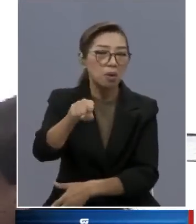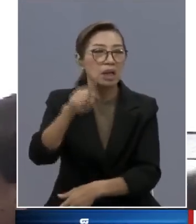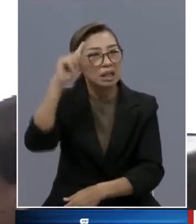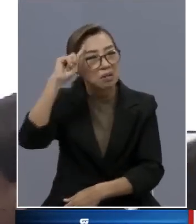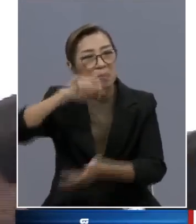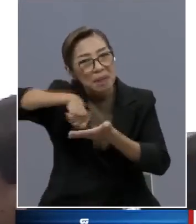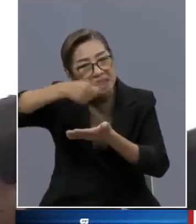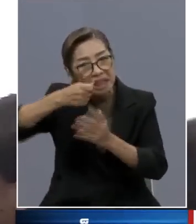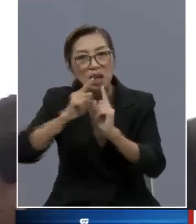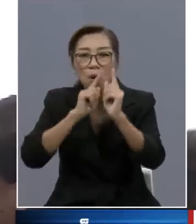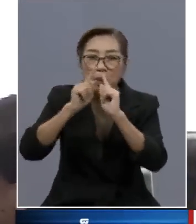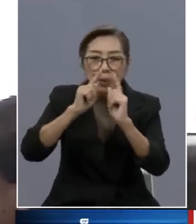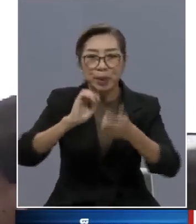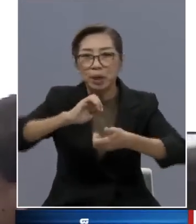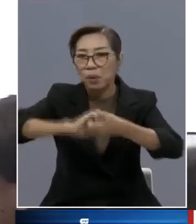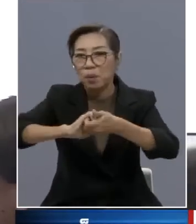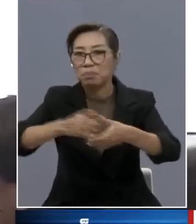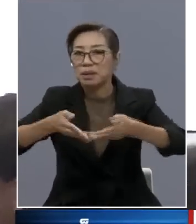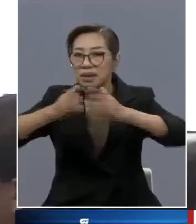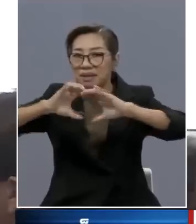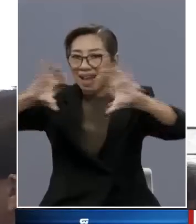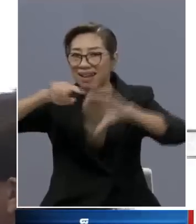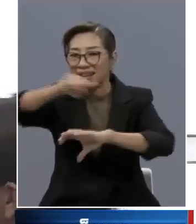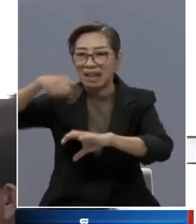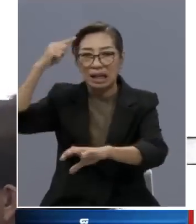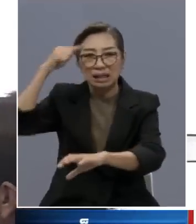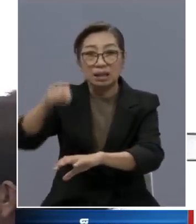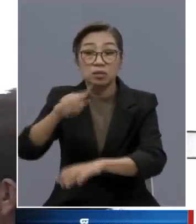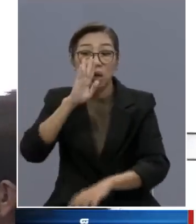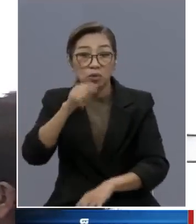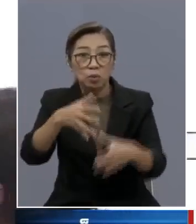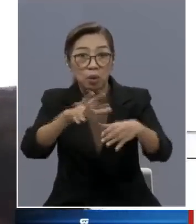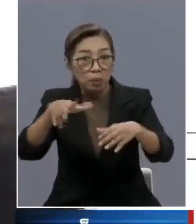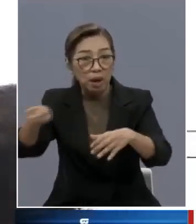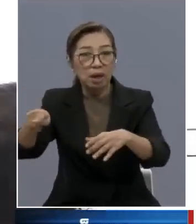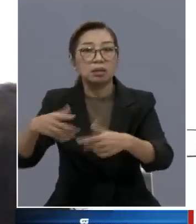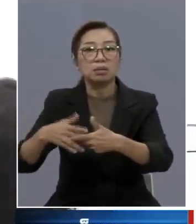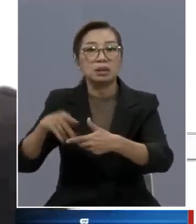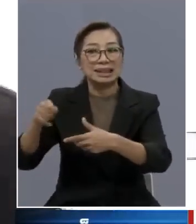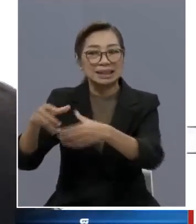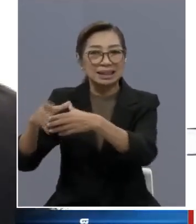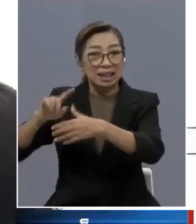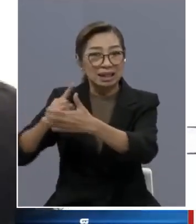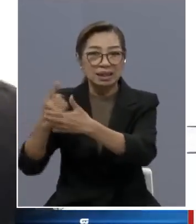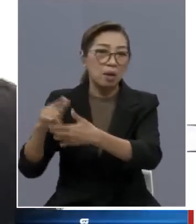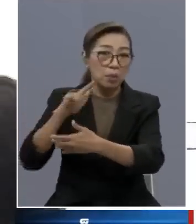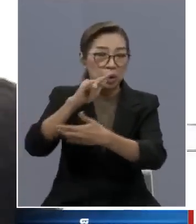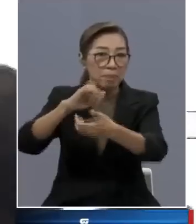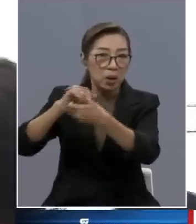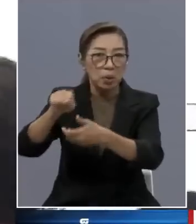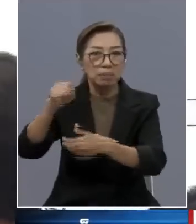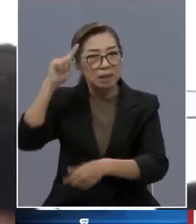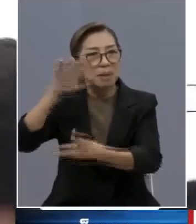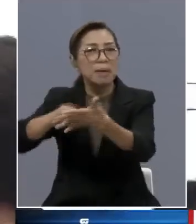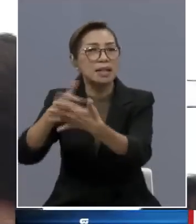งคือถ้าเขาร่วมกันจับมือกันทุกอย่างก็จะสมบูรณ์ขณะนี้มีแผน2รออยู่คือยังไม่ยอมแพ้แล้วต